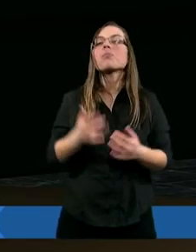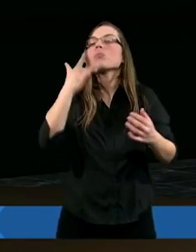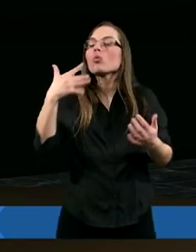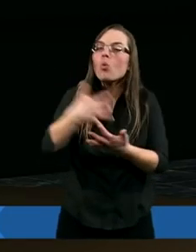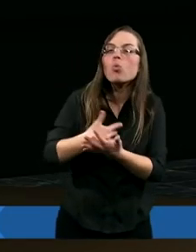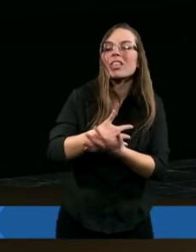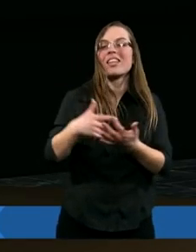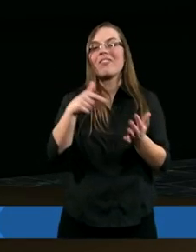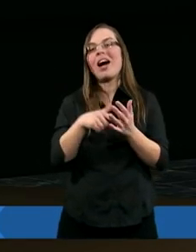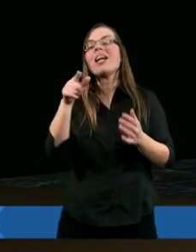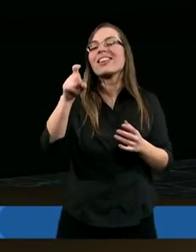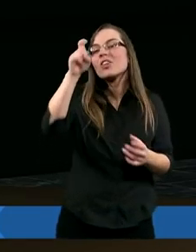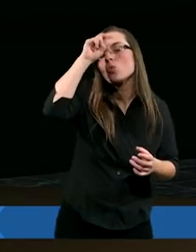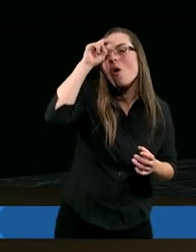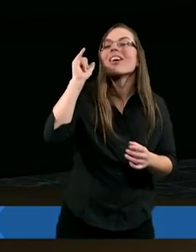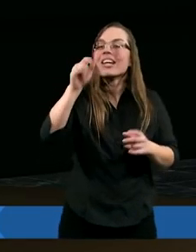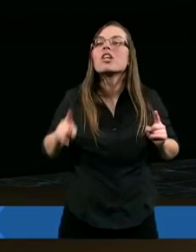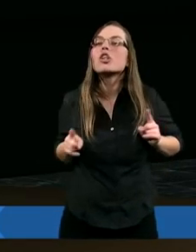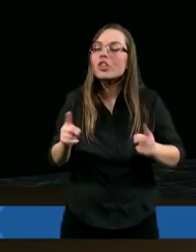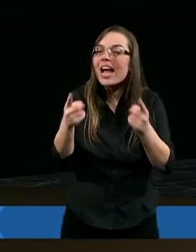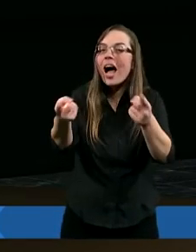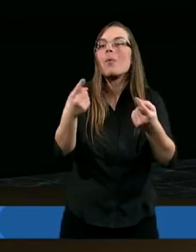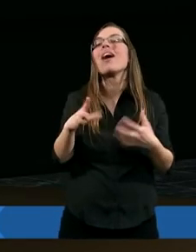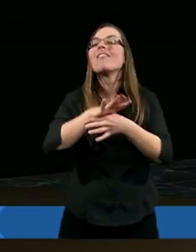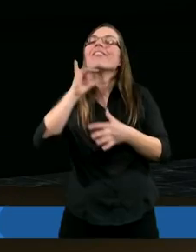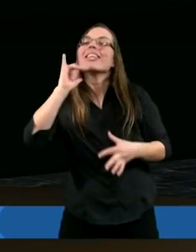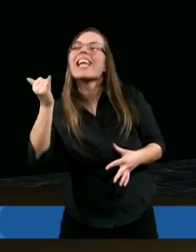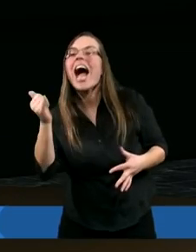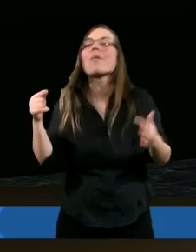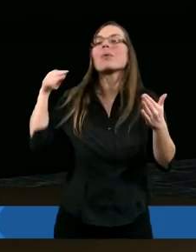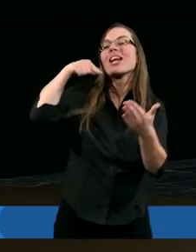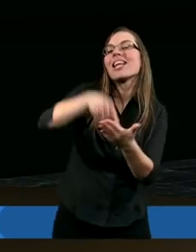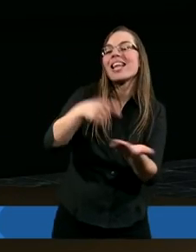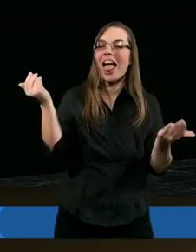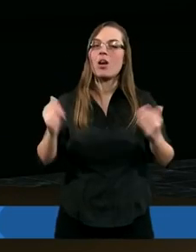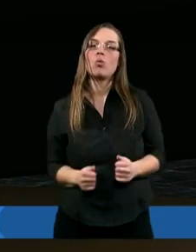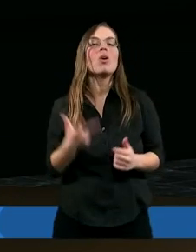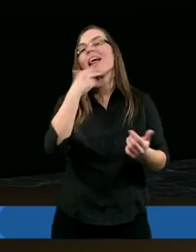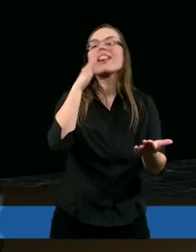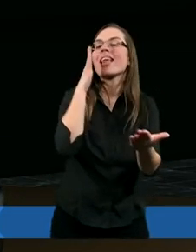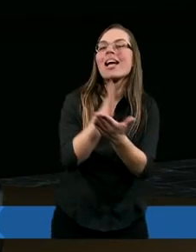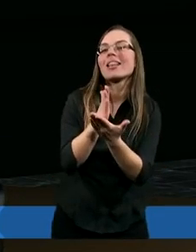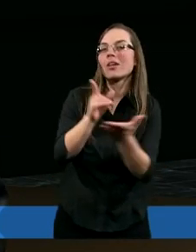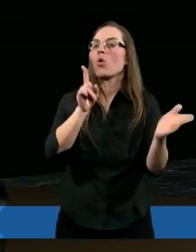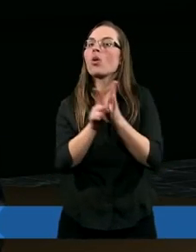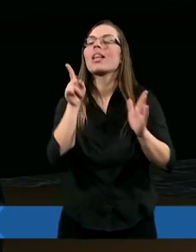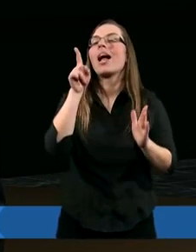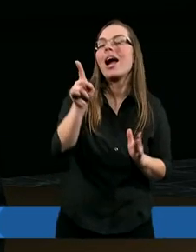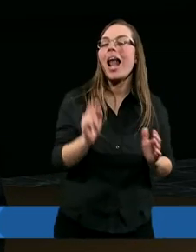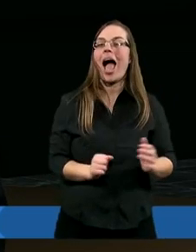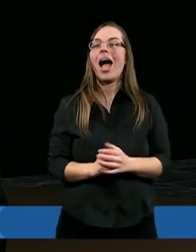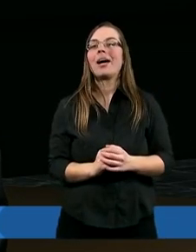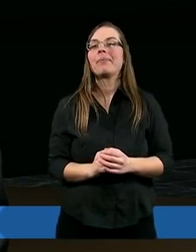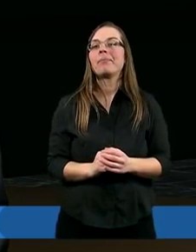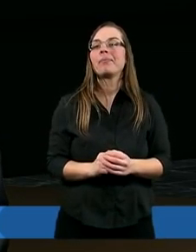używa człowieka i działa w jakimś celu. Nie tylko dla